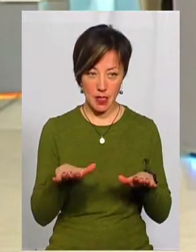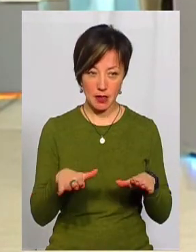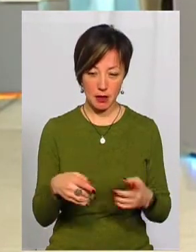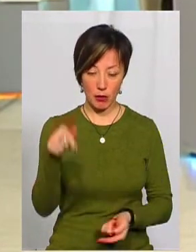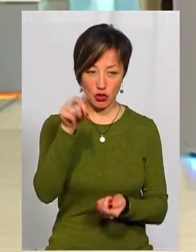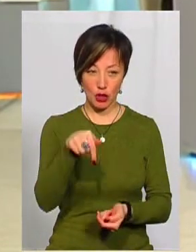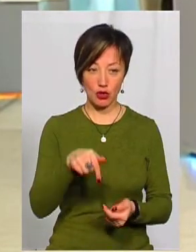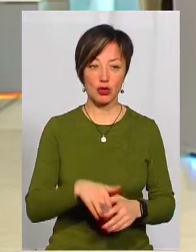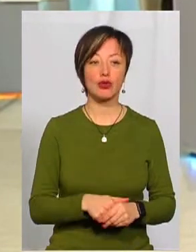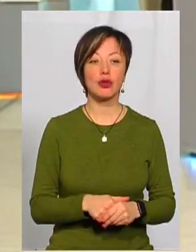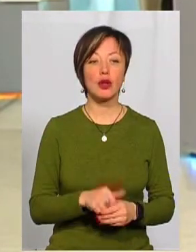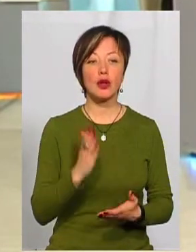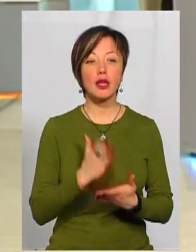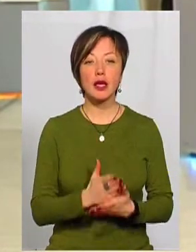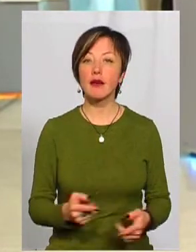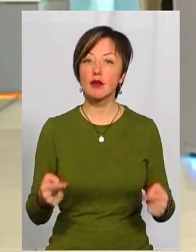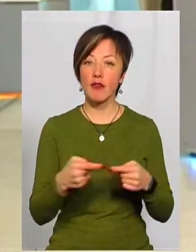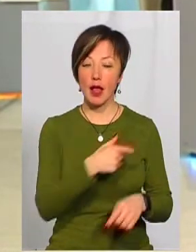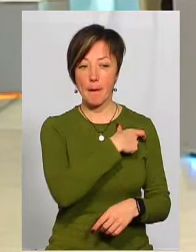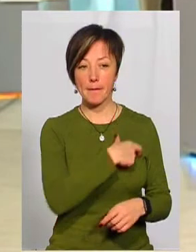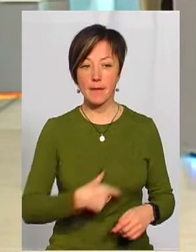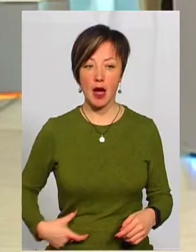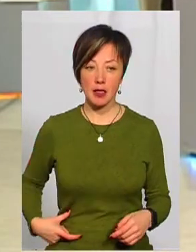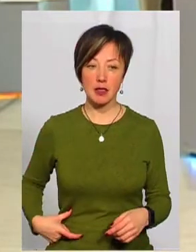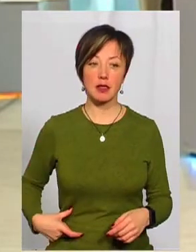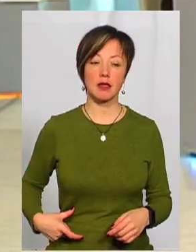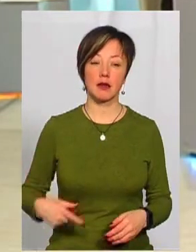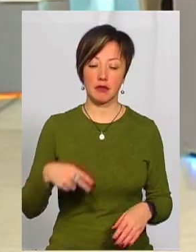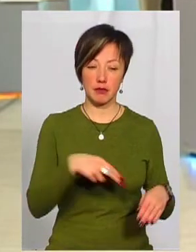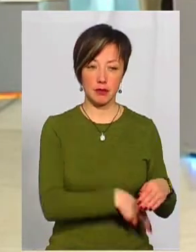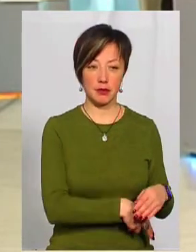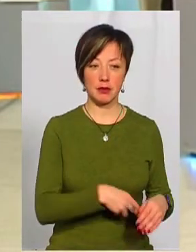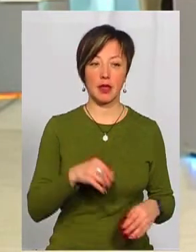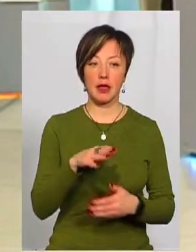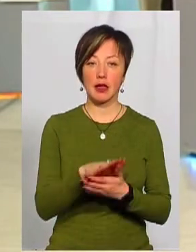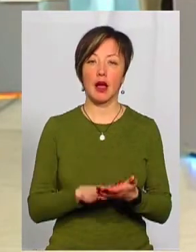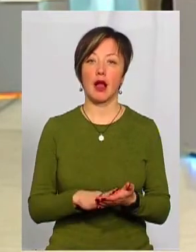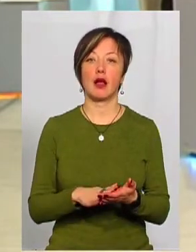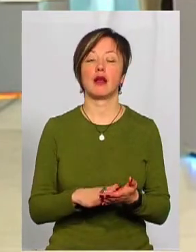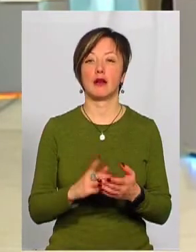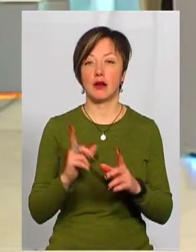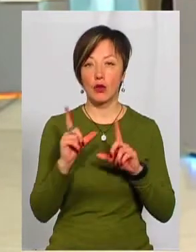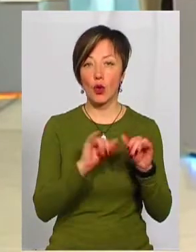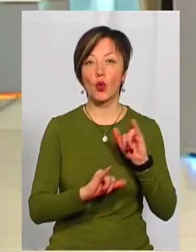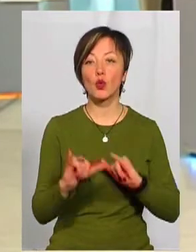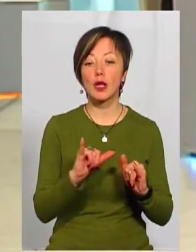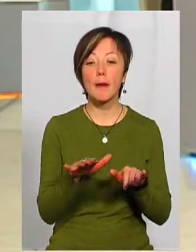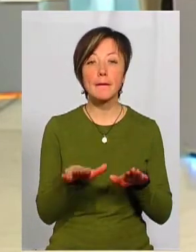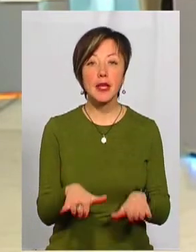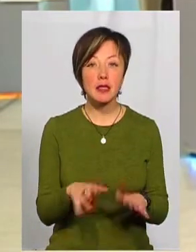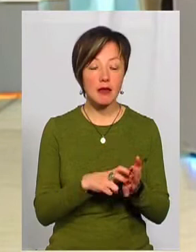йому призначено. Є відповідно паси, він його закріплює, далі рухається, приїхавши, запитавши, куди він їде в